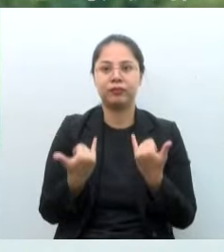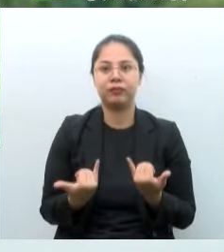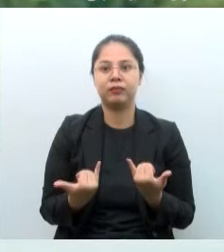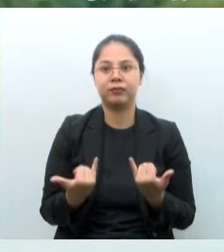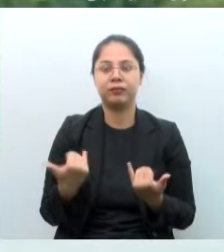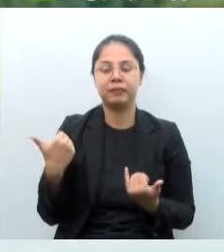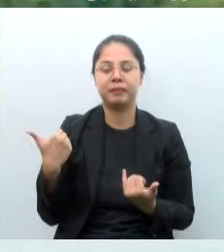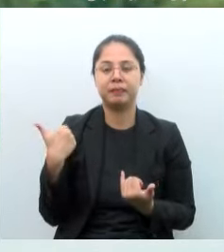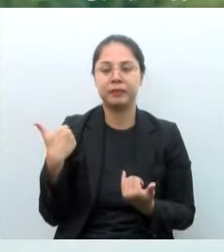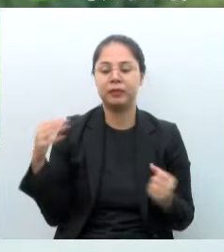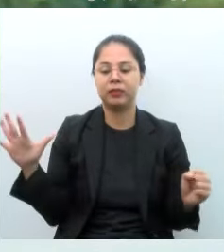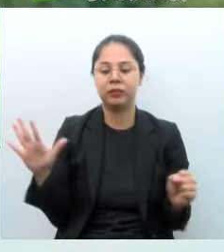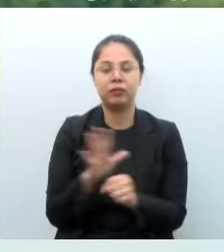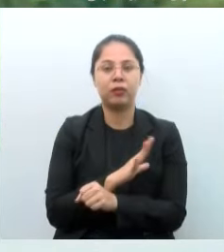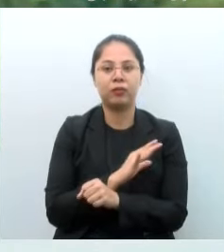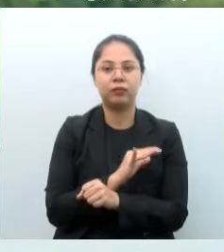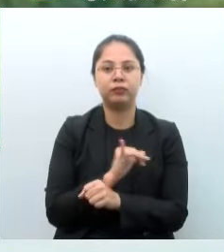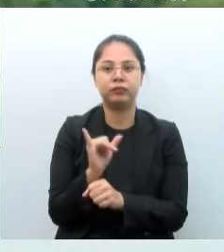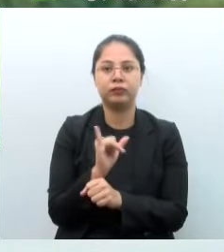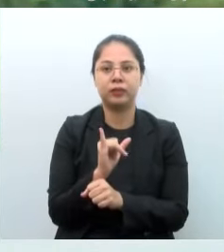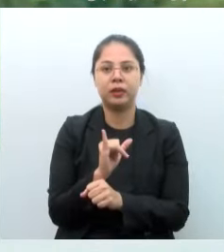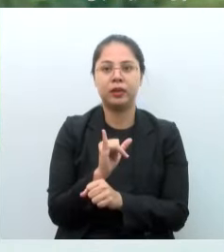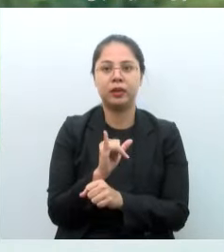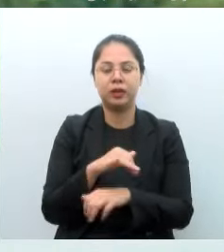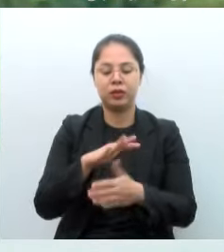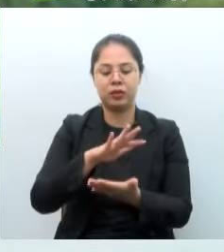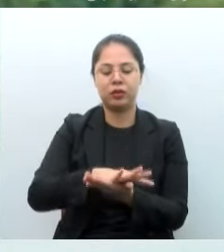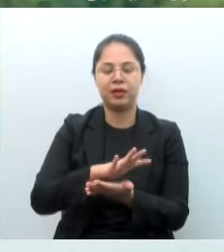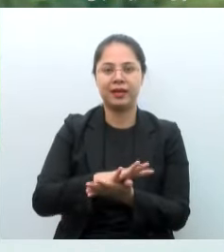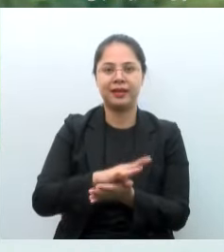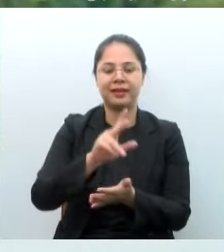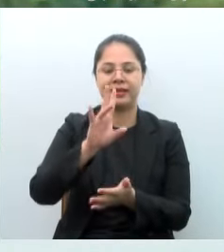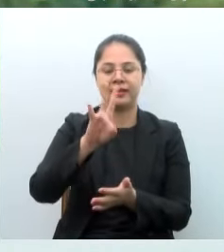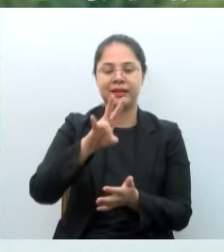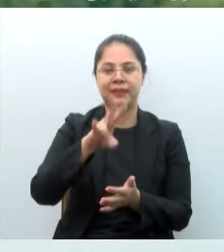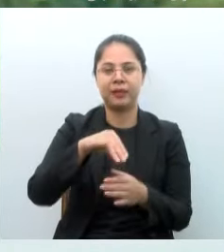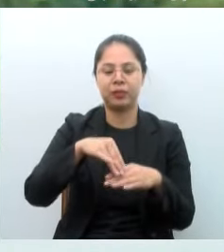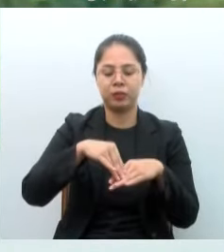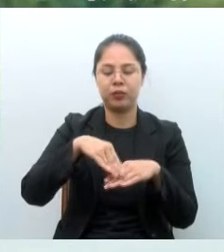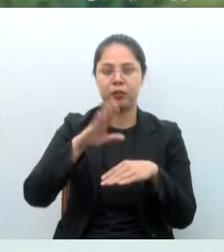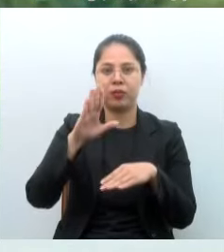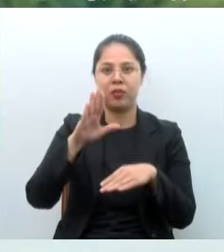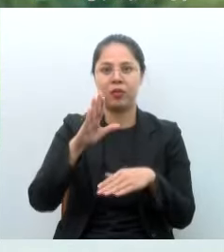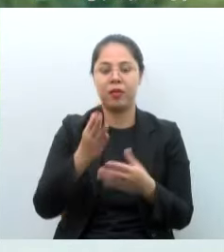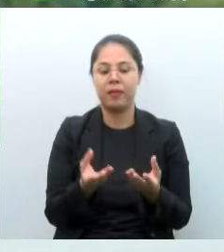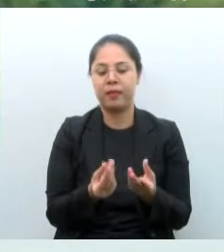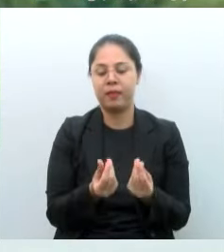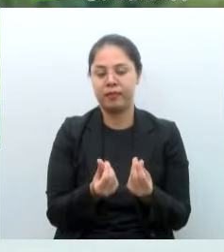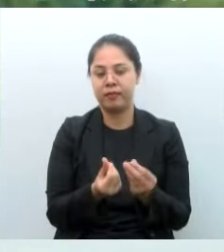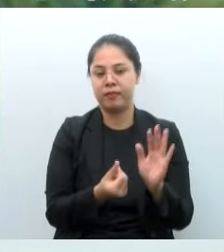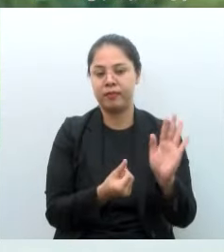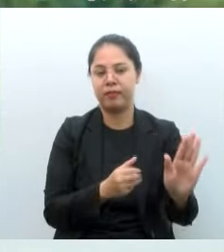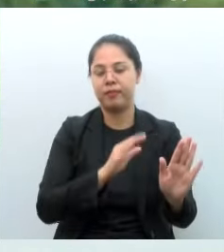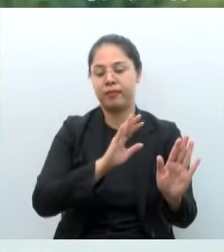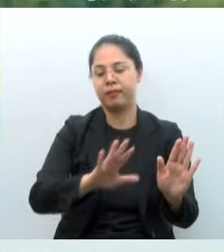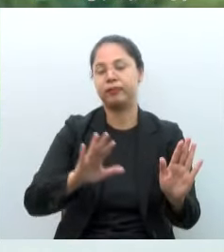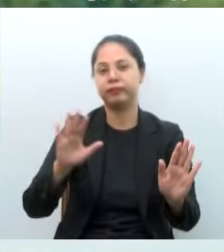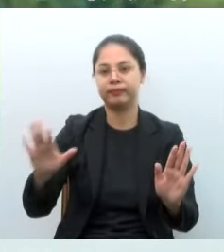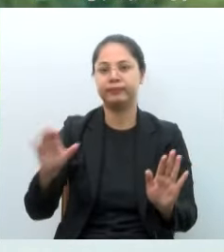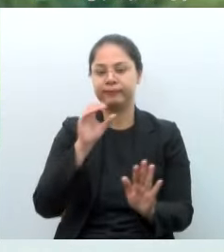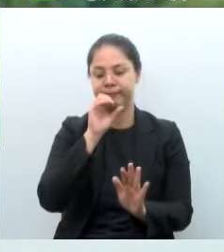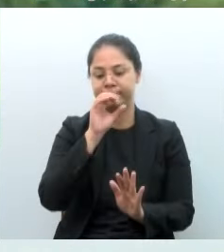ยังมีขาดที่อีกประมาณ 7,000 กว่าโรงเรียนนะครับเพราะนั้นก็ให้สำนักงานเขตพื้นที่ไปบริหารโดยเราแจ้งความประสงค์แจ้